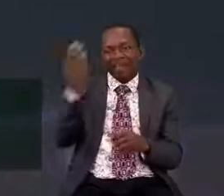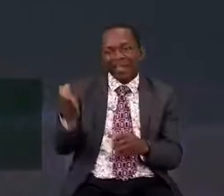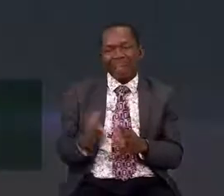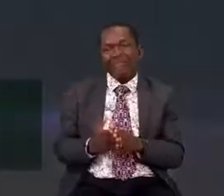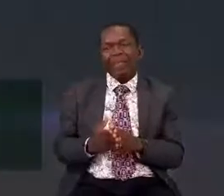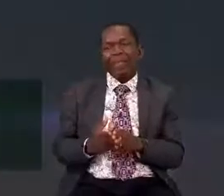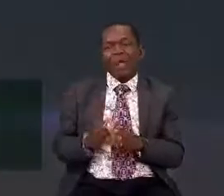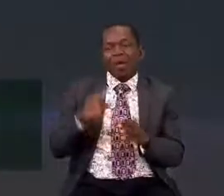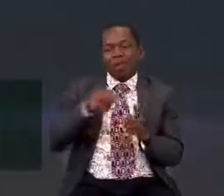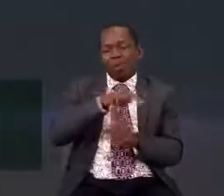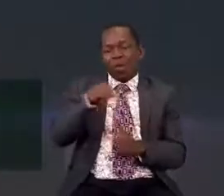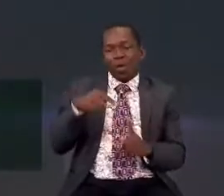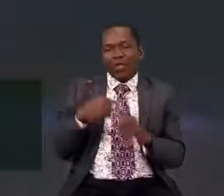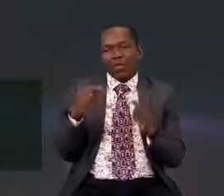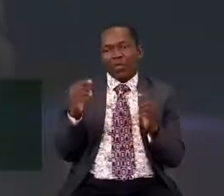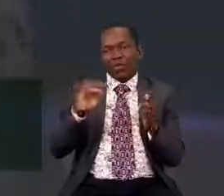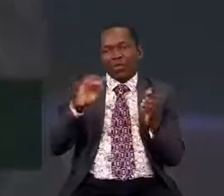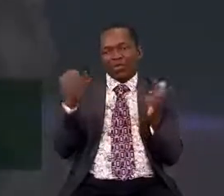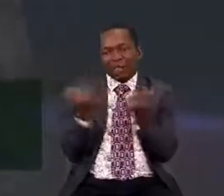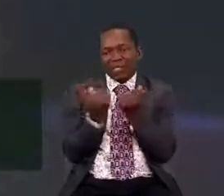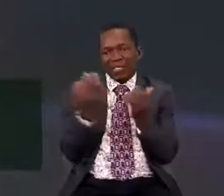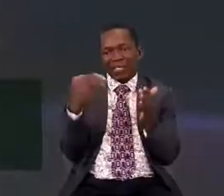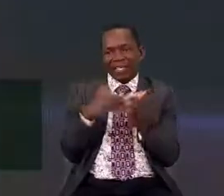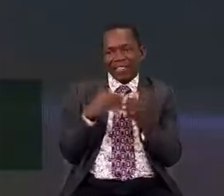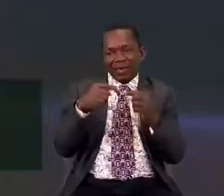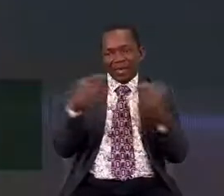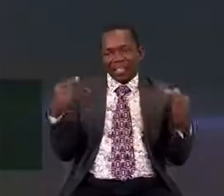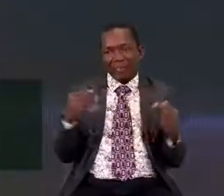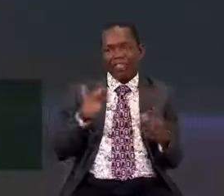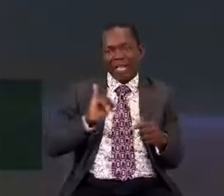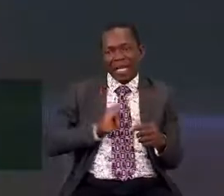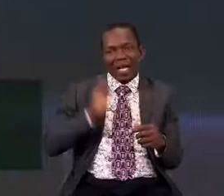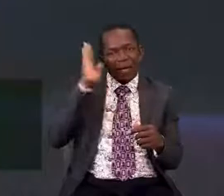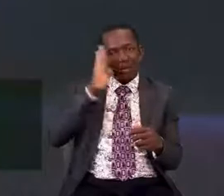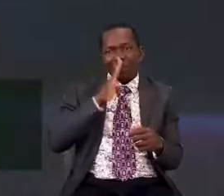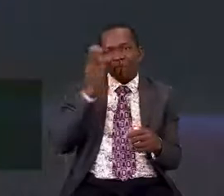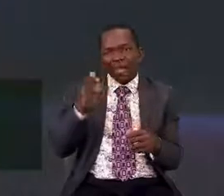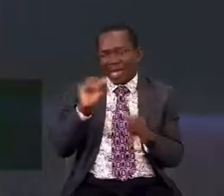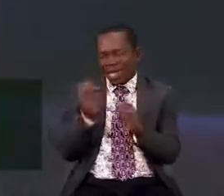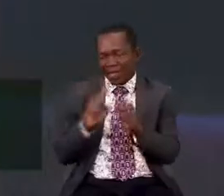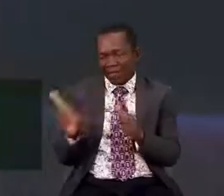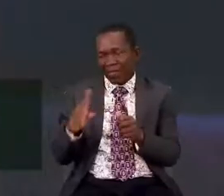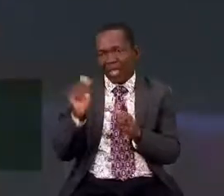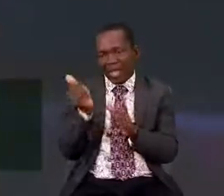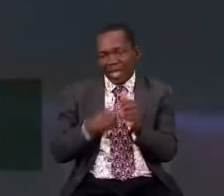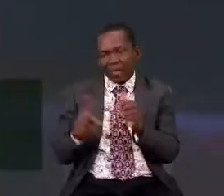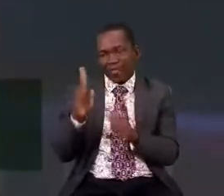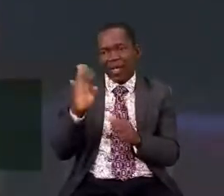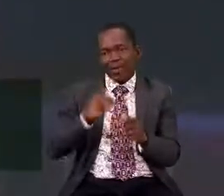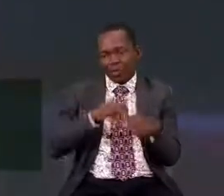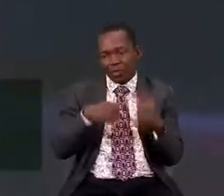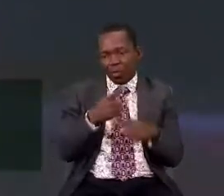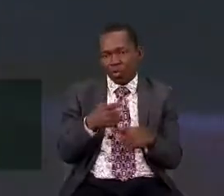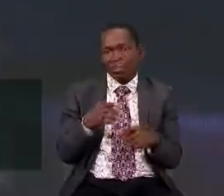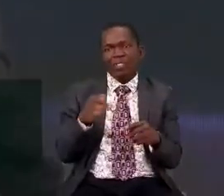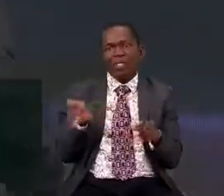Partout, n'importe où tu vas, comme il t'a envoyé, il sera le capitaine de l'armée de l'Éternel.